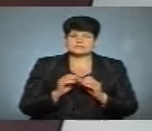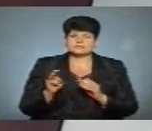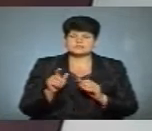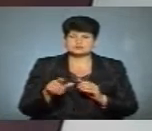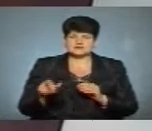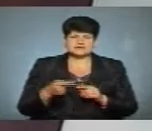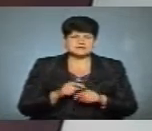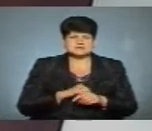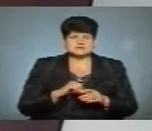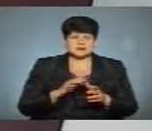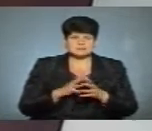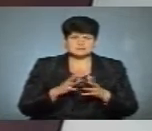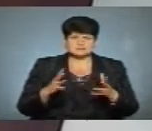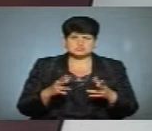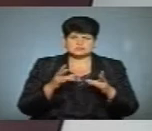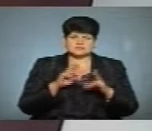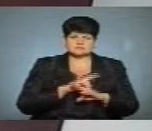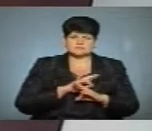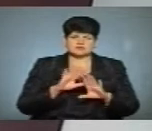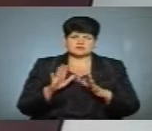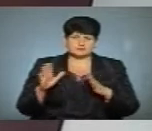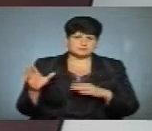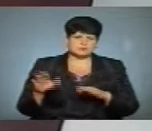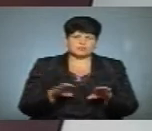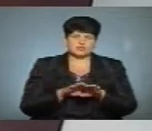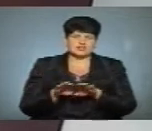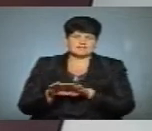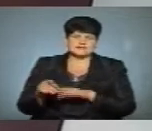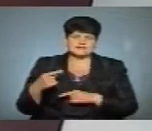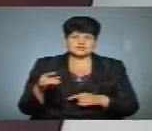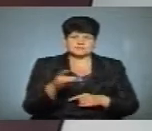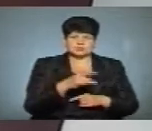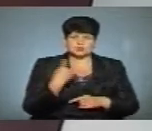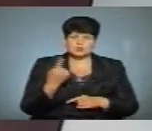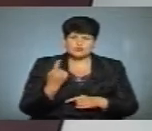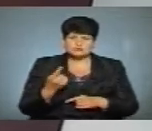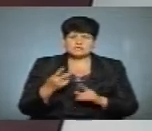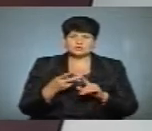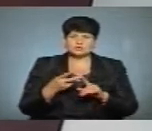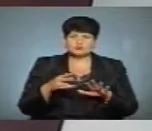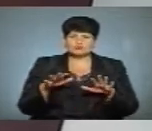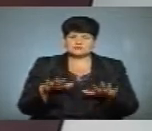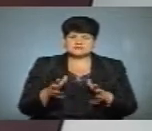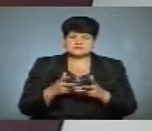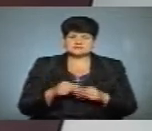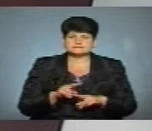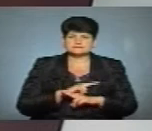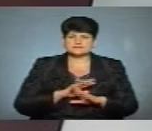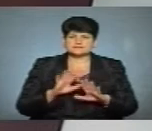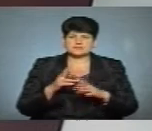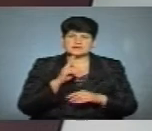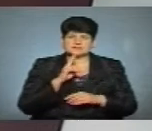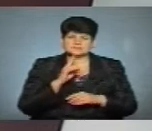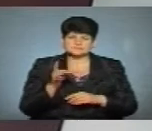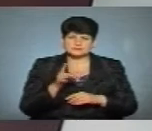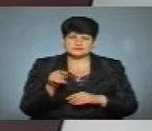летальних випадків порівняно з іншими районами області, каже Володимир Паничев. За його словами, на другому місці за кількістю летальних випадків